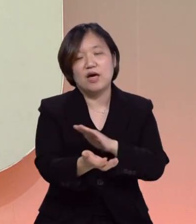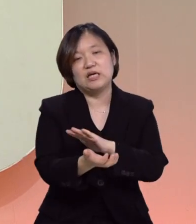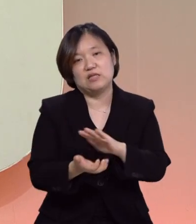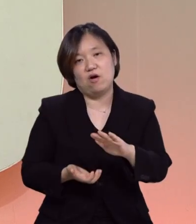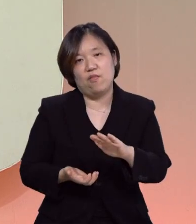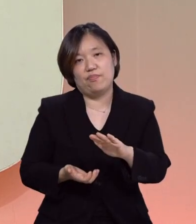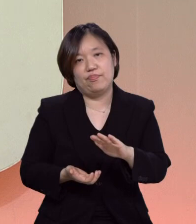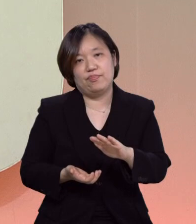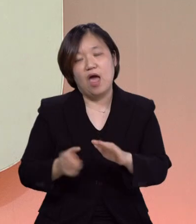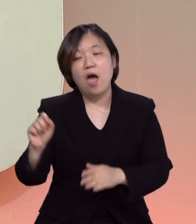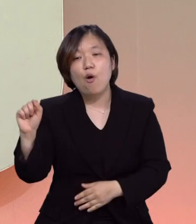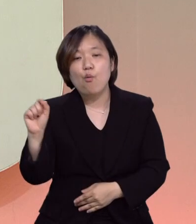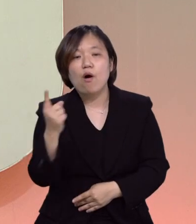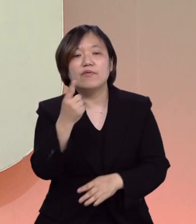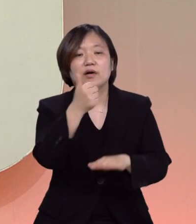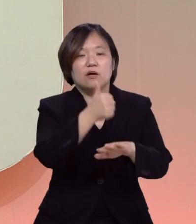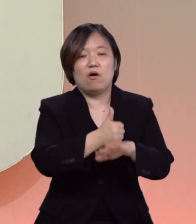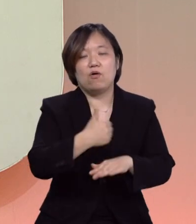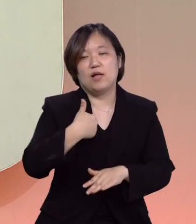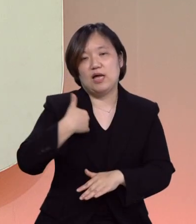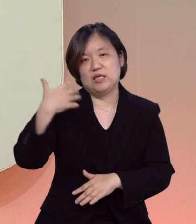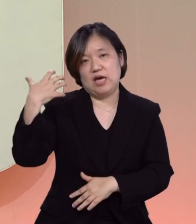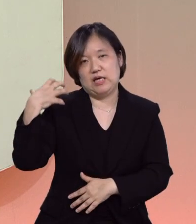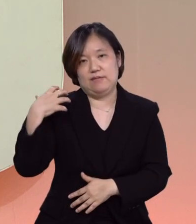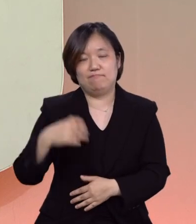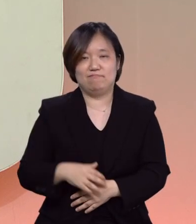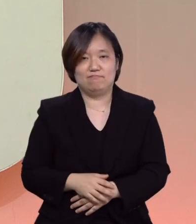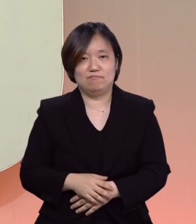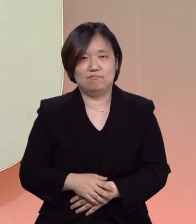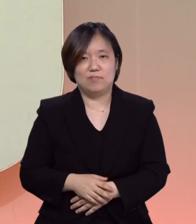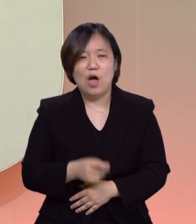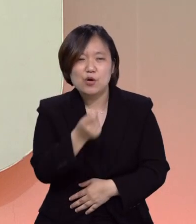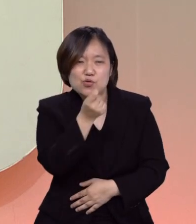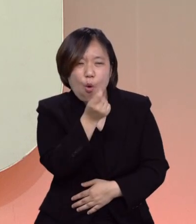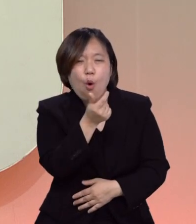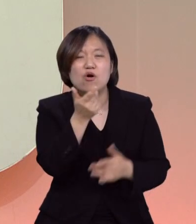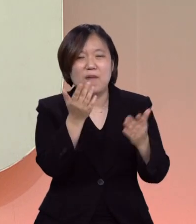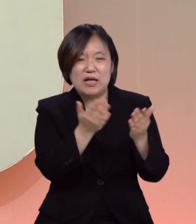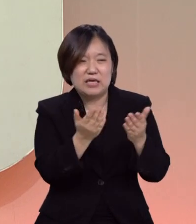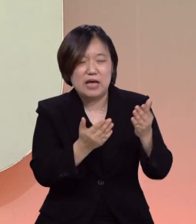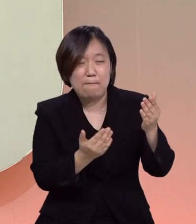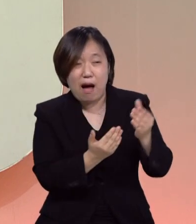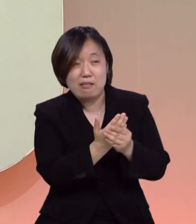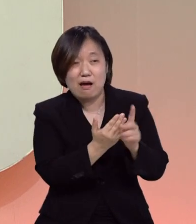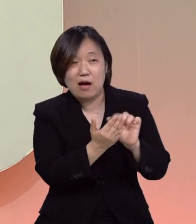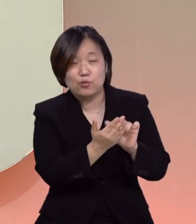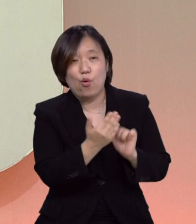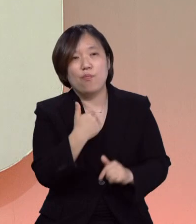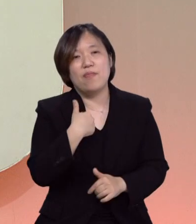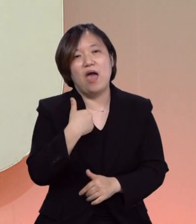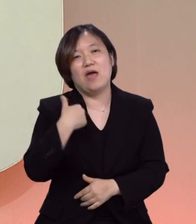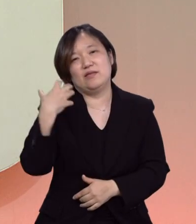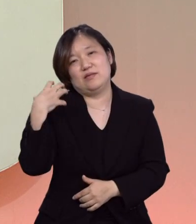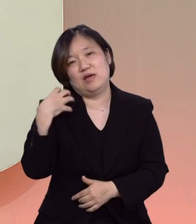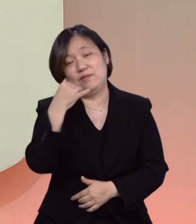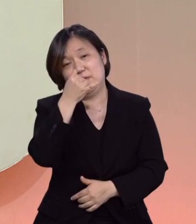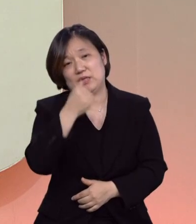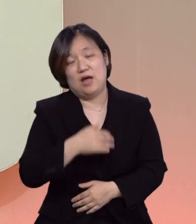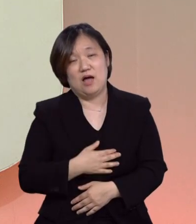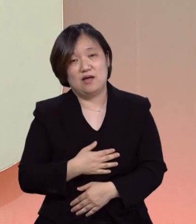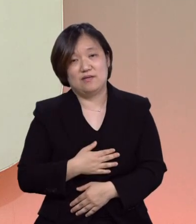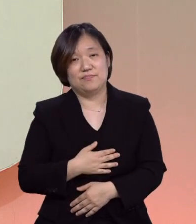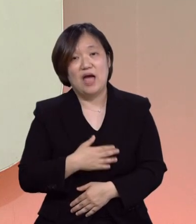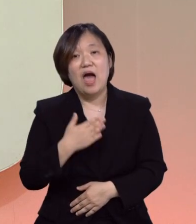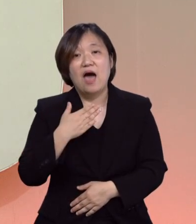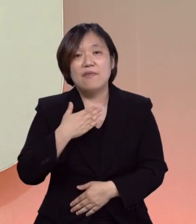반을 끝 마나일도 인과 아닌 것이 없다 우리네 사는게